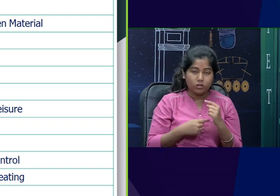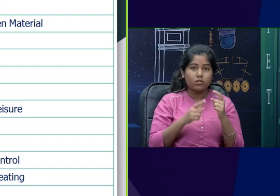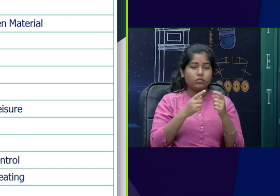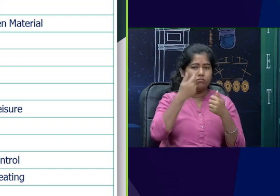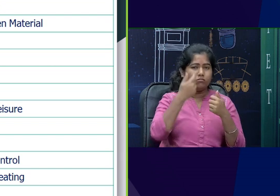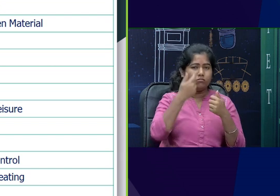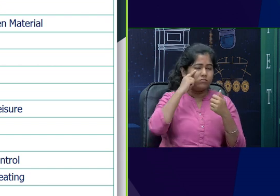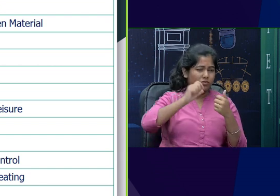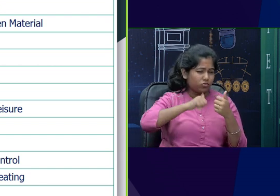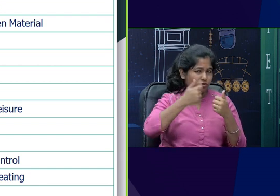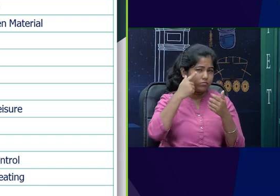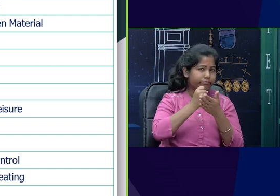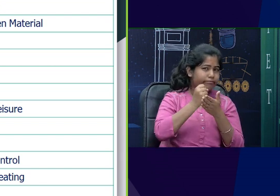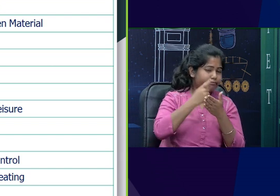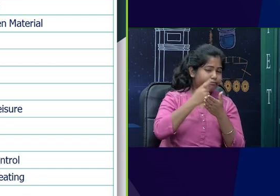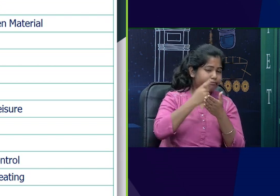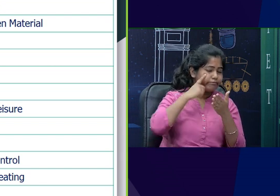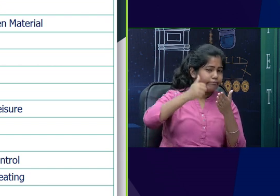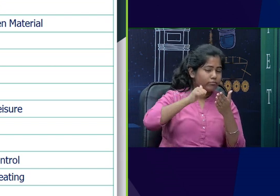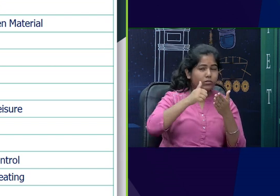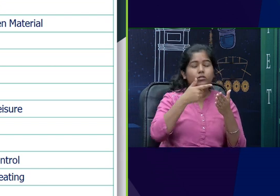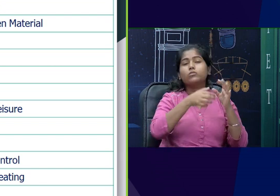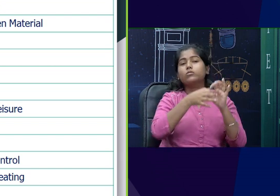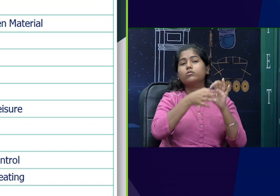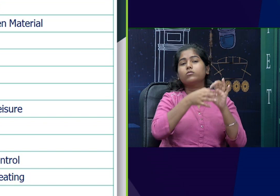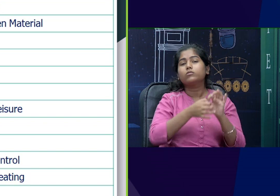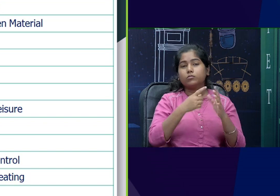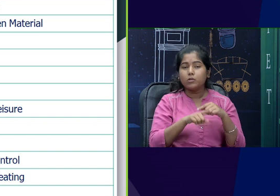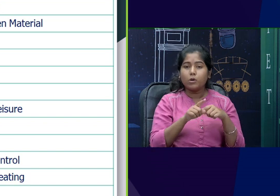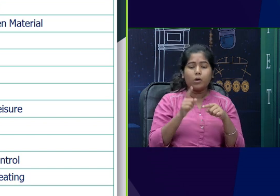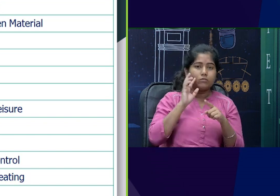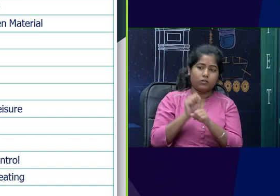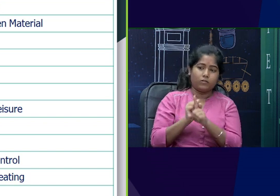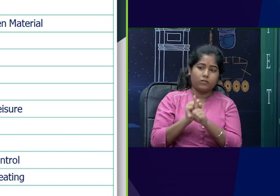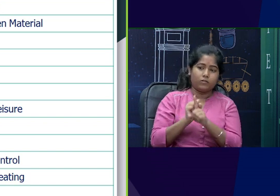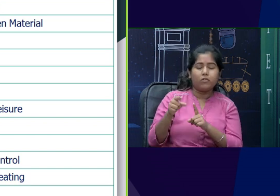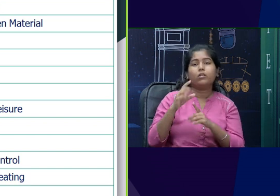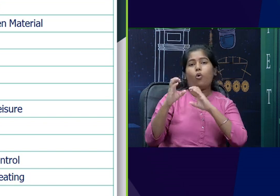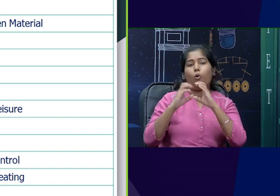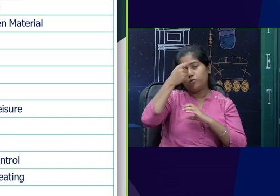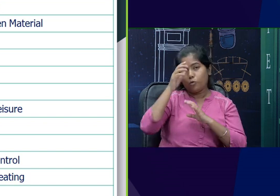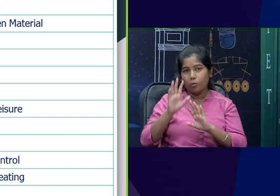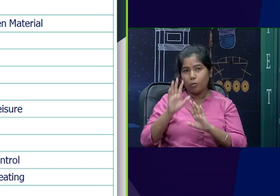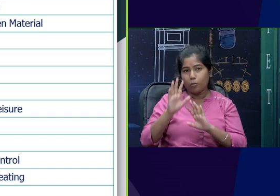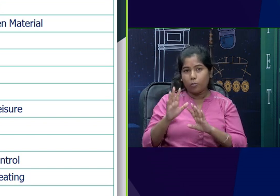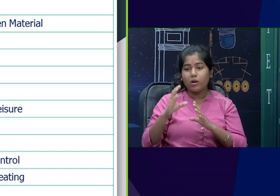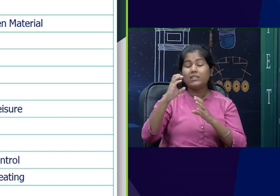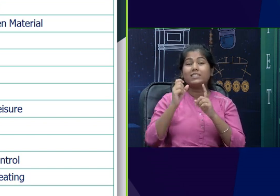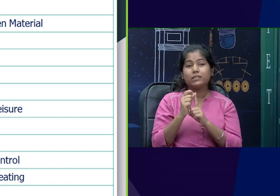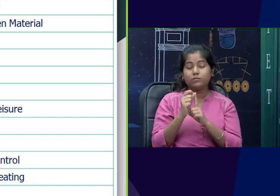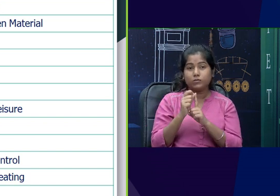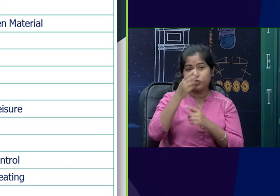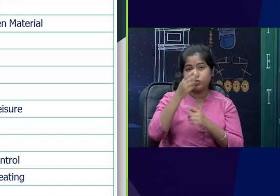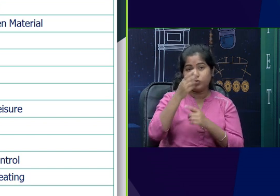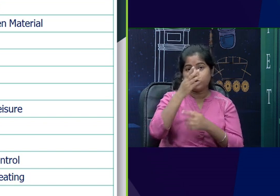के असिस्टिव टेक्नोलॉजी के लिए। तो जब हमें ये पता लग गया कि बच्चे में कम्युनिकेशन का प्रॉब्लम हो रही है, बच्चा सेरेब्रल पल्सी है, उसको मूवमेंट में भी प्रॉब्लम